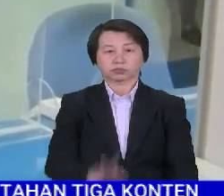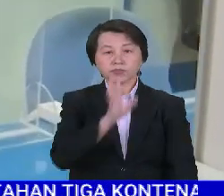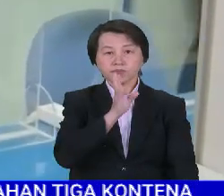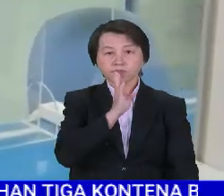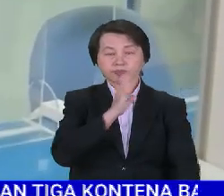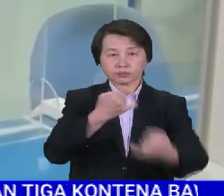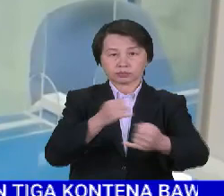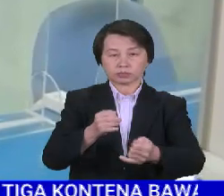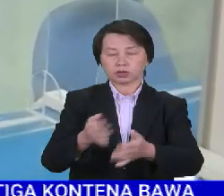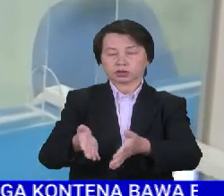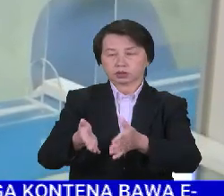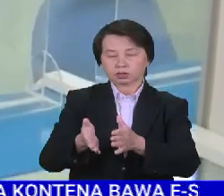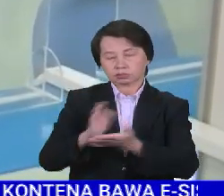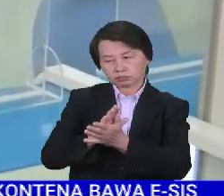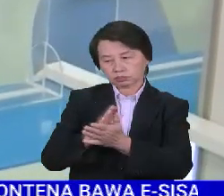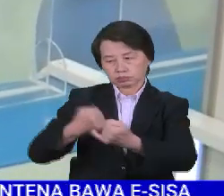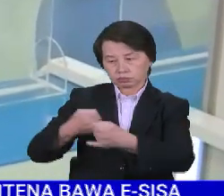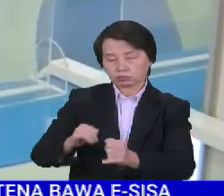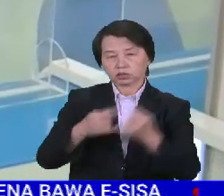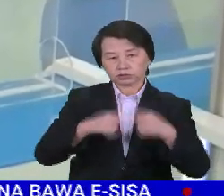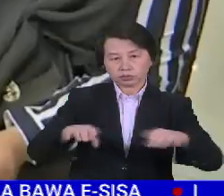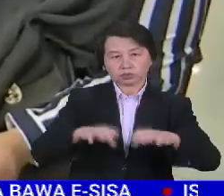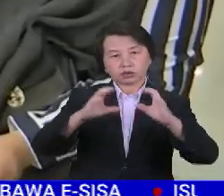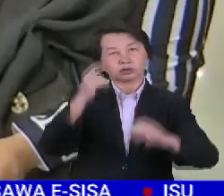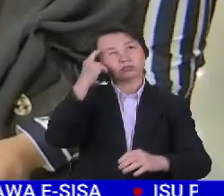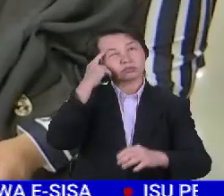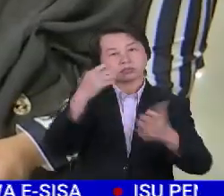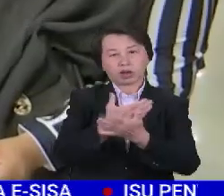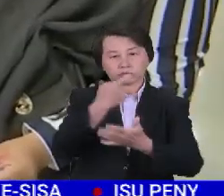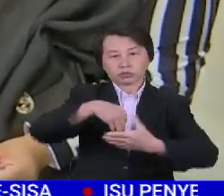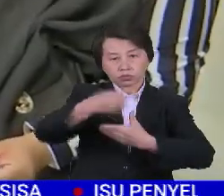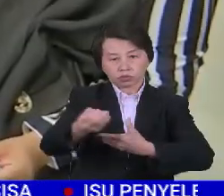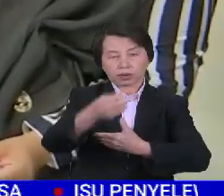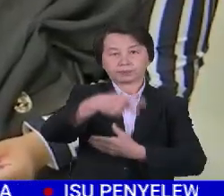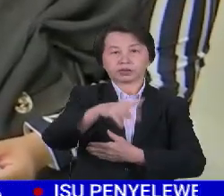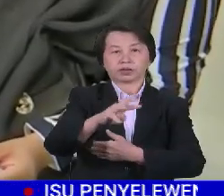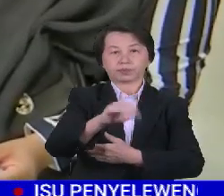Tambahnya, pihak jabatan juga sedang mengkaji pelaksanaan kaedah baru pengeluaran PMA